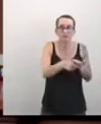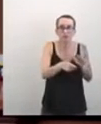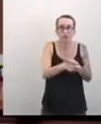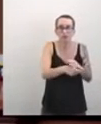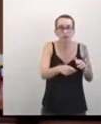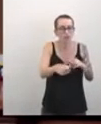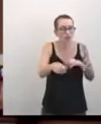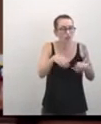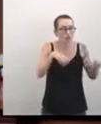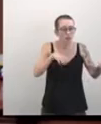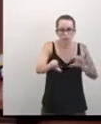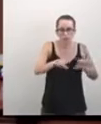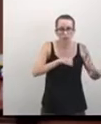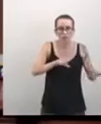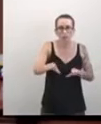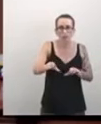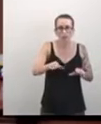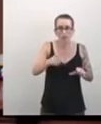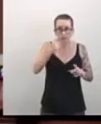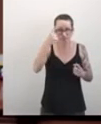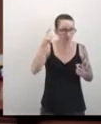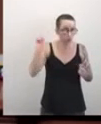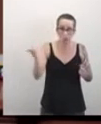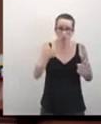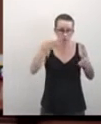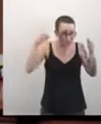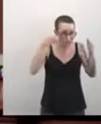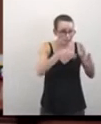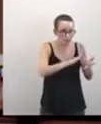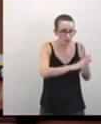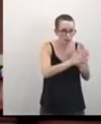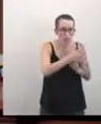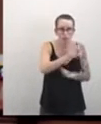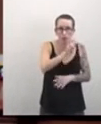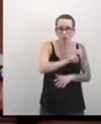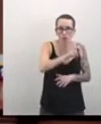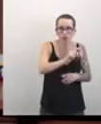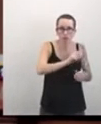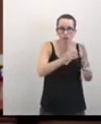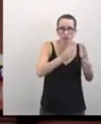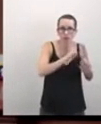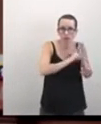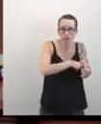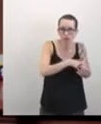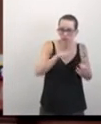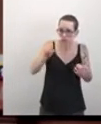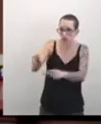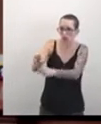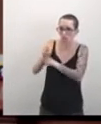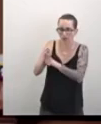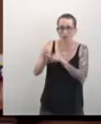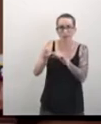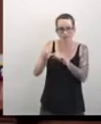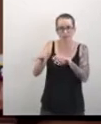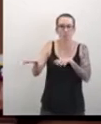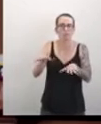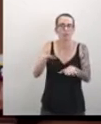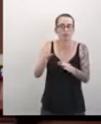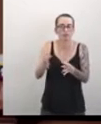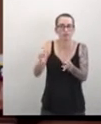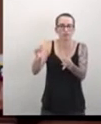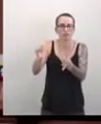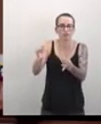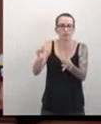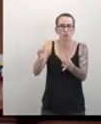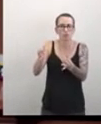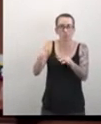nombreux investissements qui sont tous orientés vers la transition écologique et énergétique, devient à son tour un levier de sensibilisation